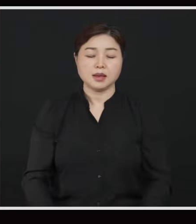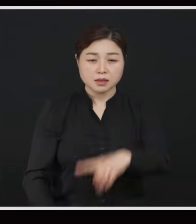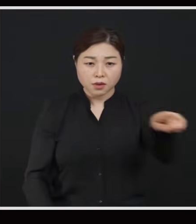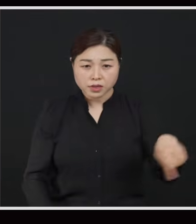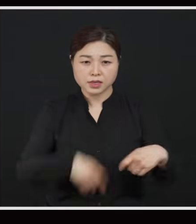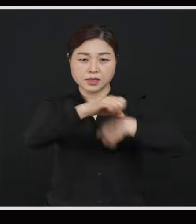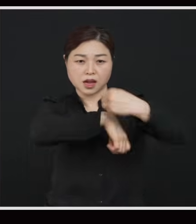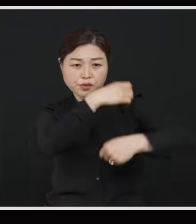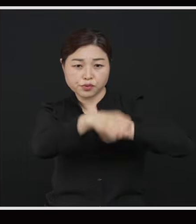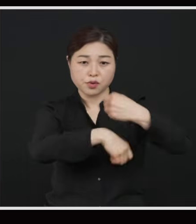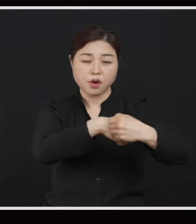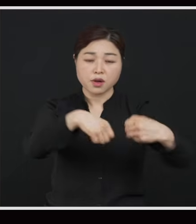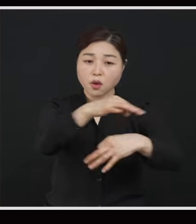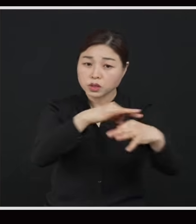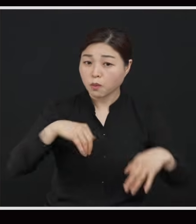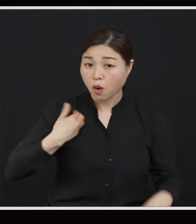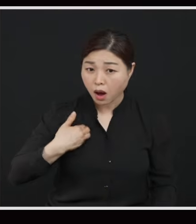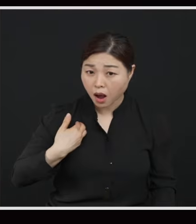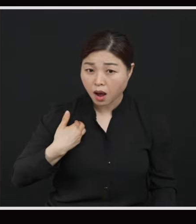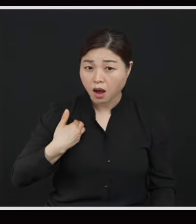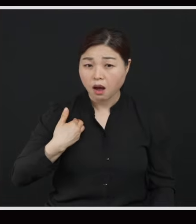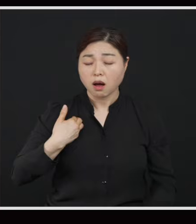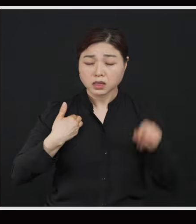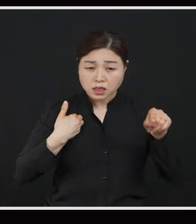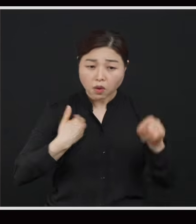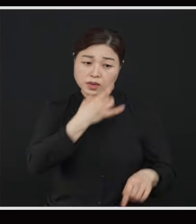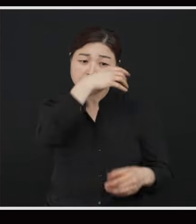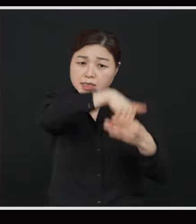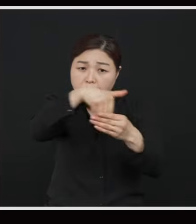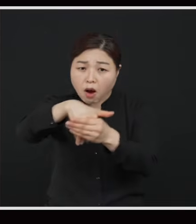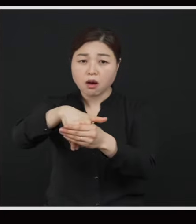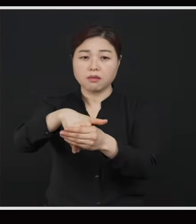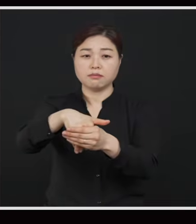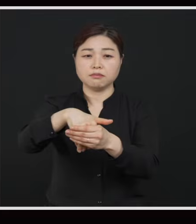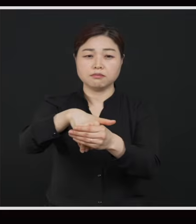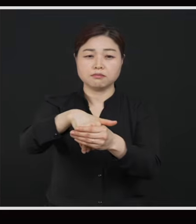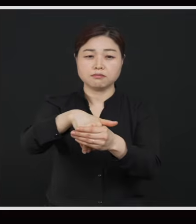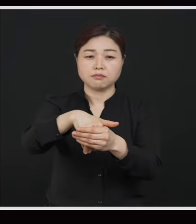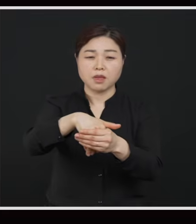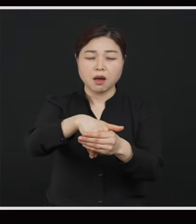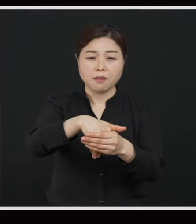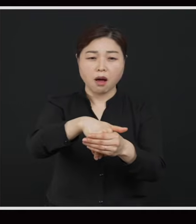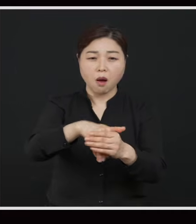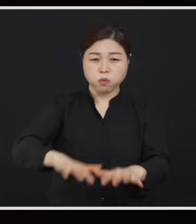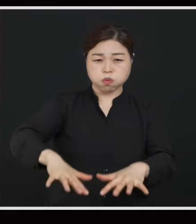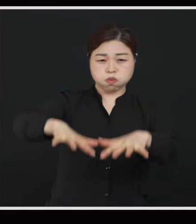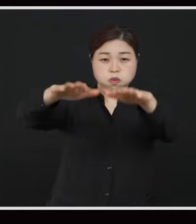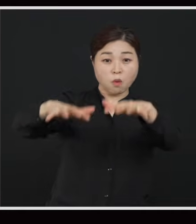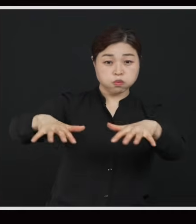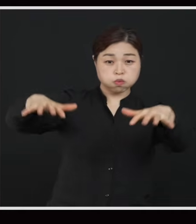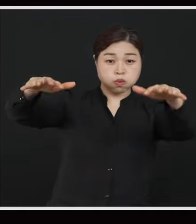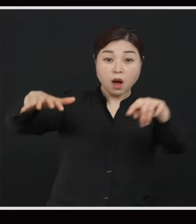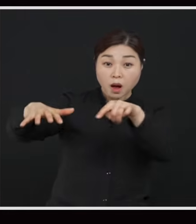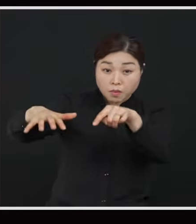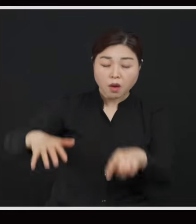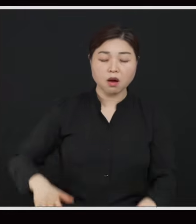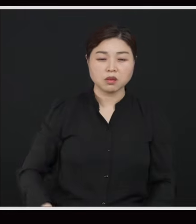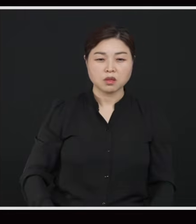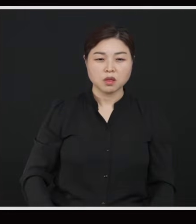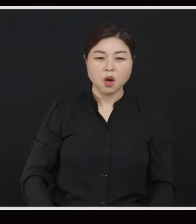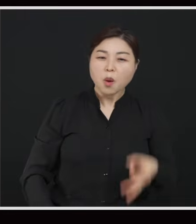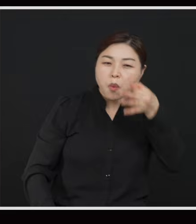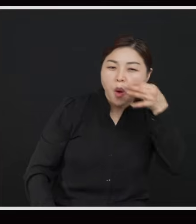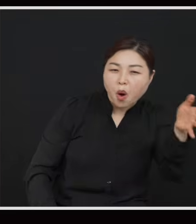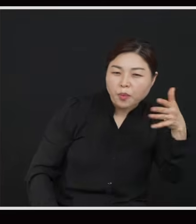아니 니네들 자유경제 몰라? 이거 무조건 심어. 그래가지고 막 생기면은